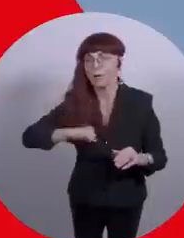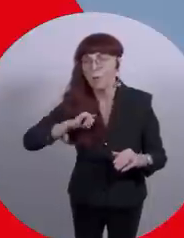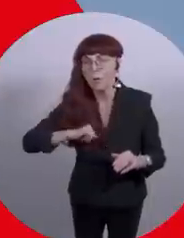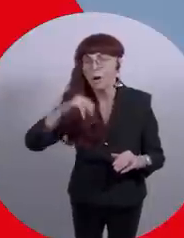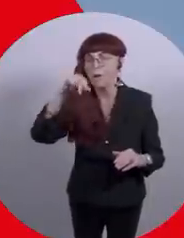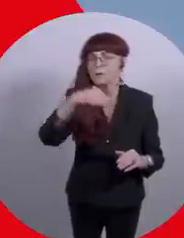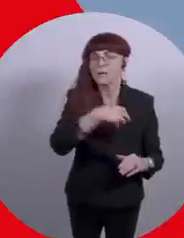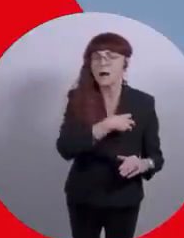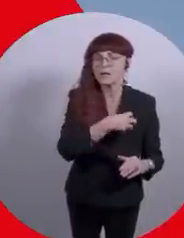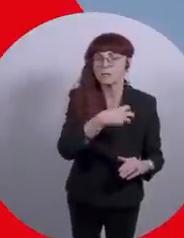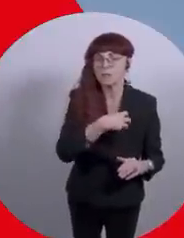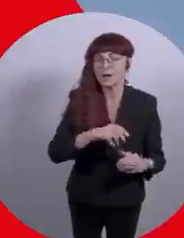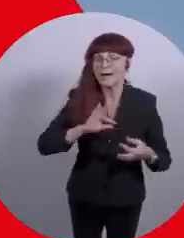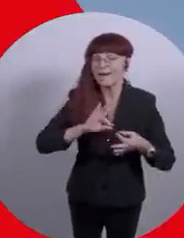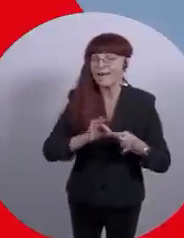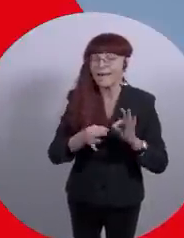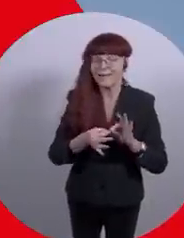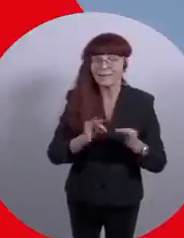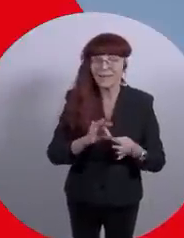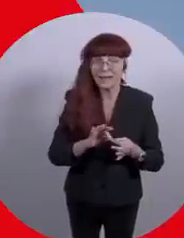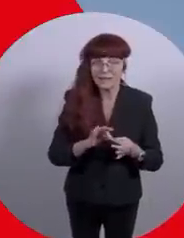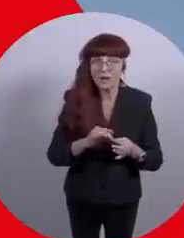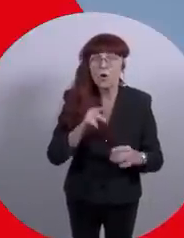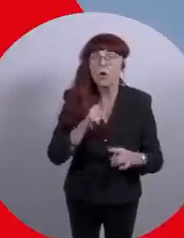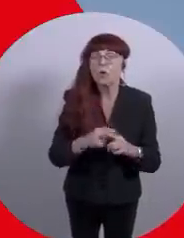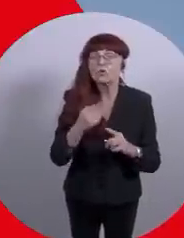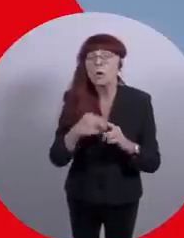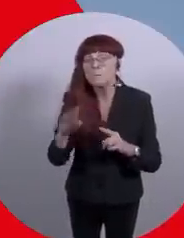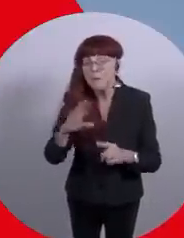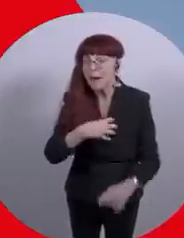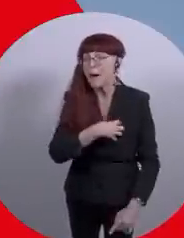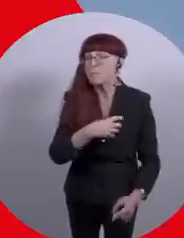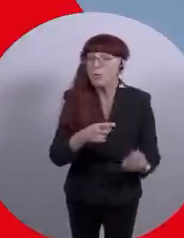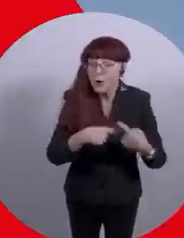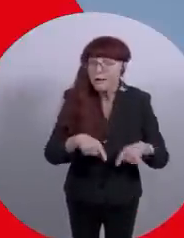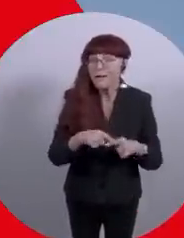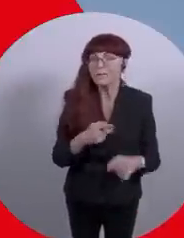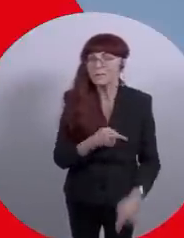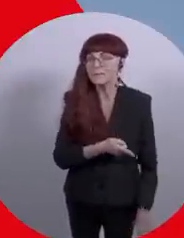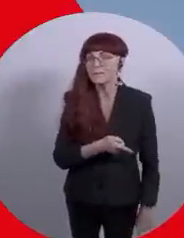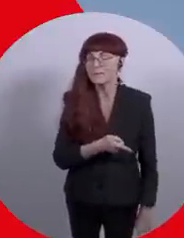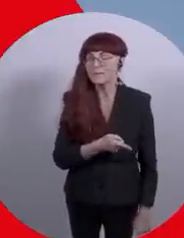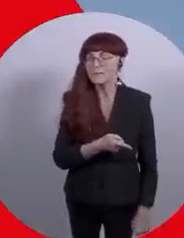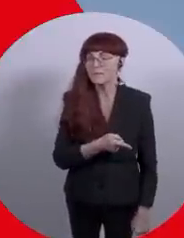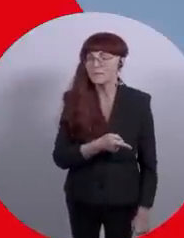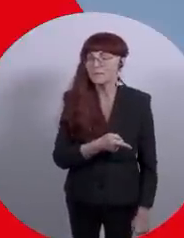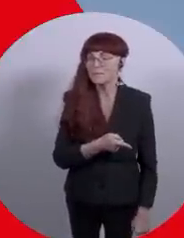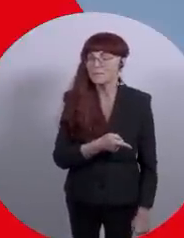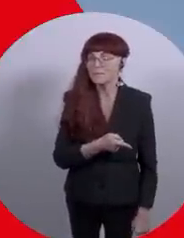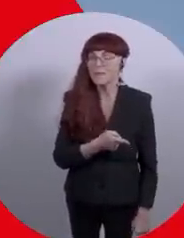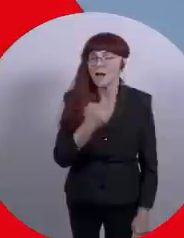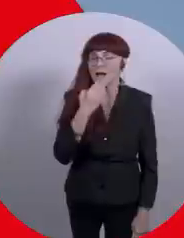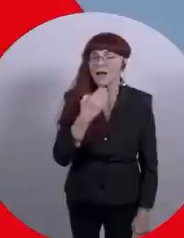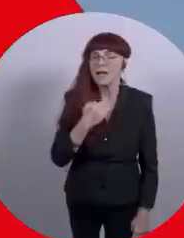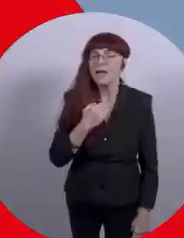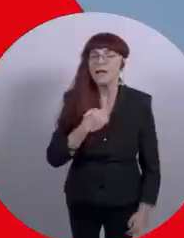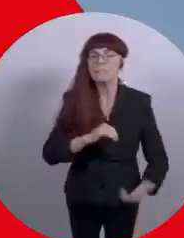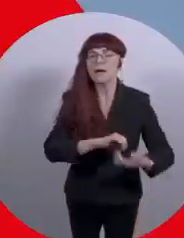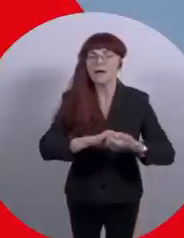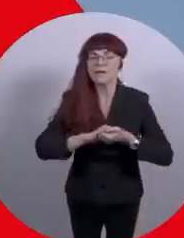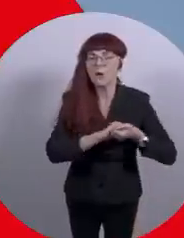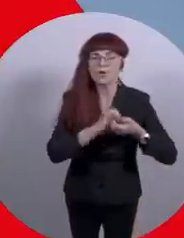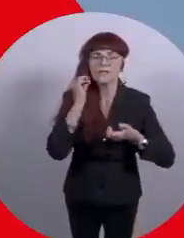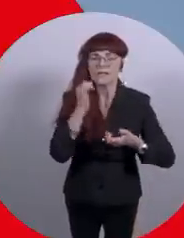EinwohnerInnen hat Kärnten EinwohnerInnen hat und mehr als das Burgenland Einwohner hat und liebe Genossen liebe Genossen diese